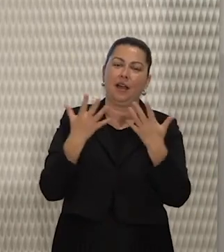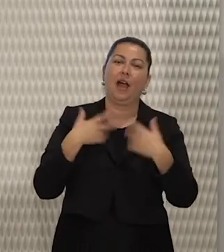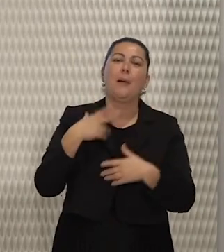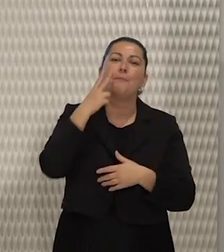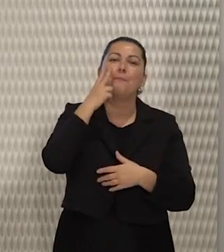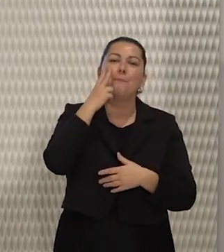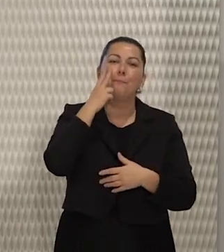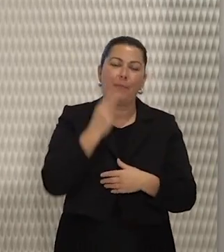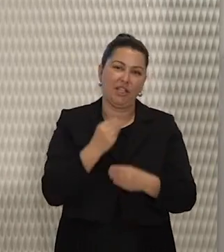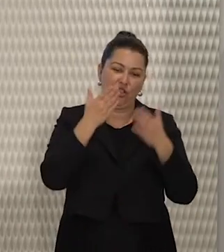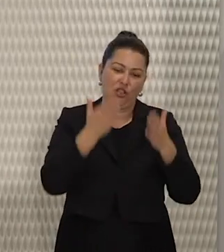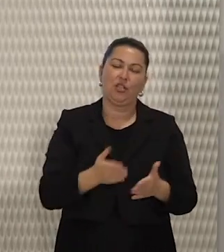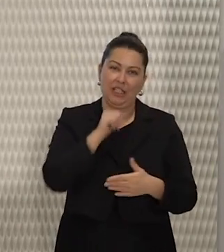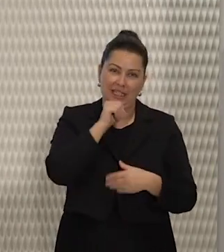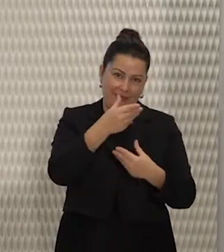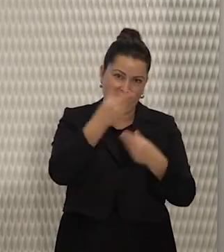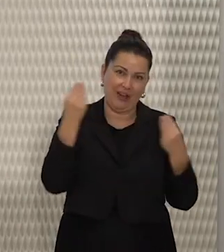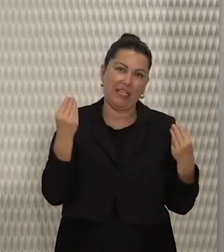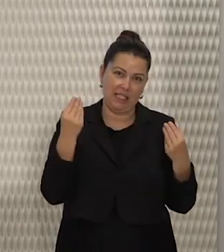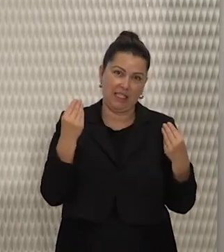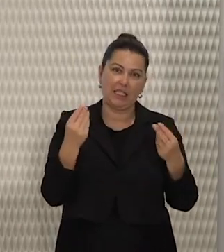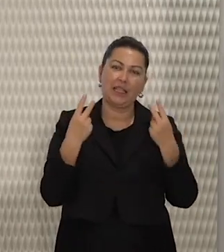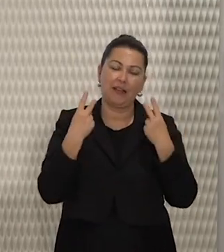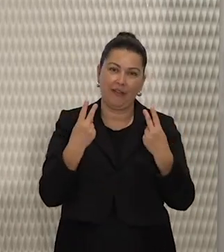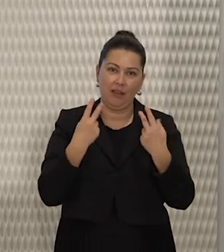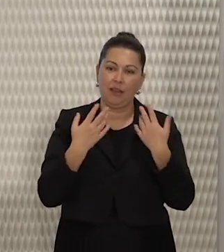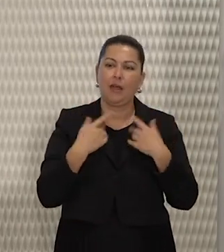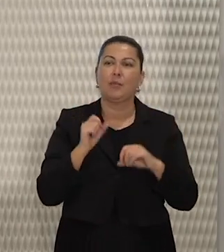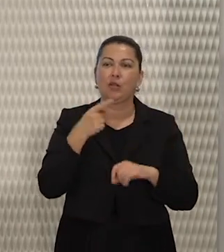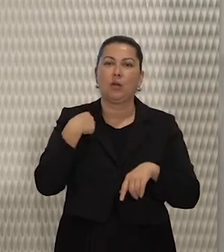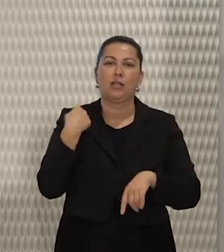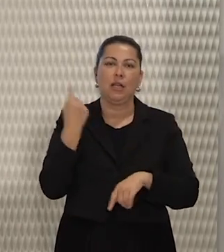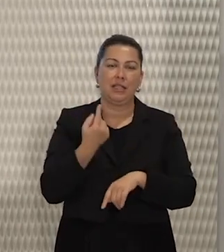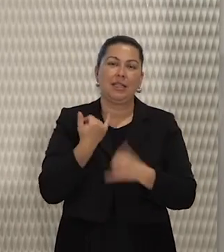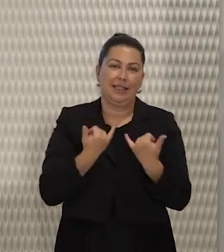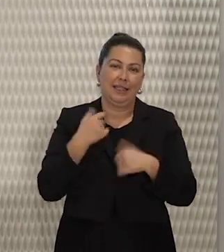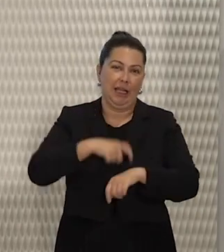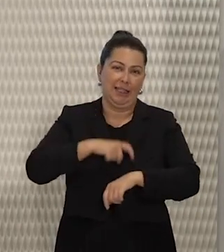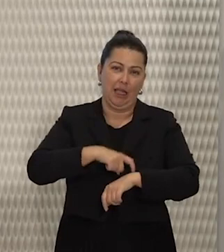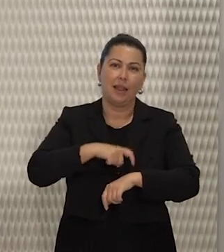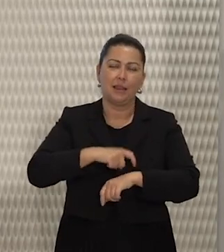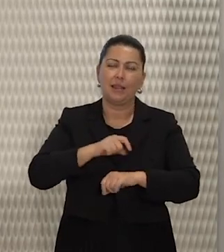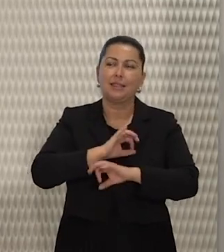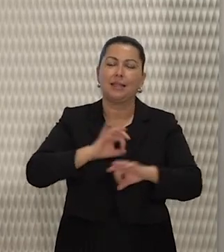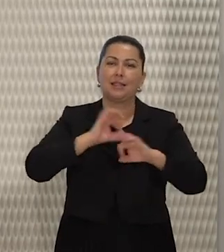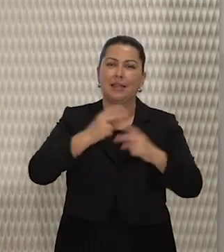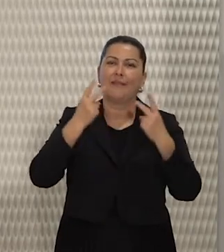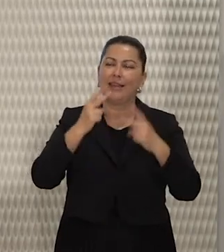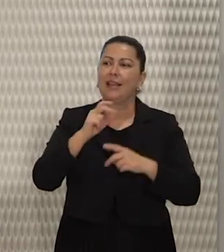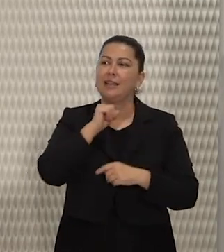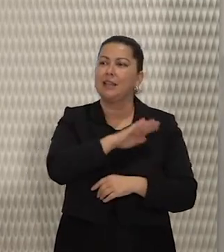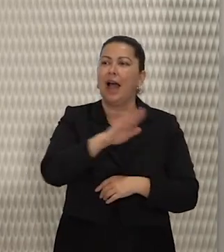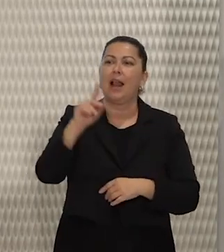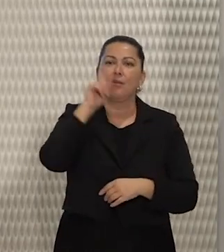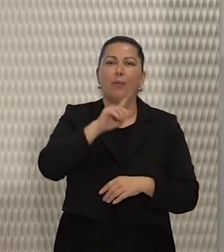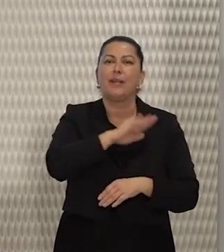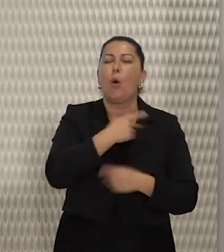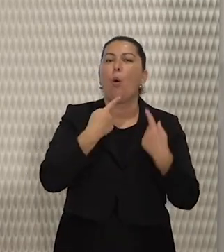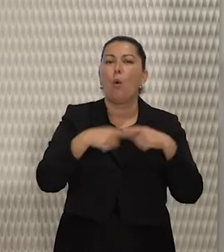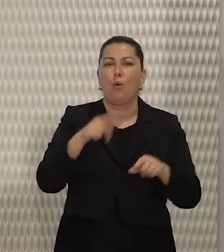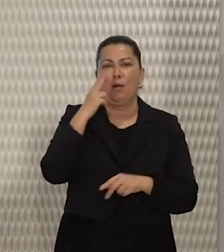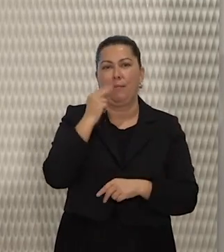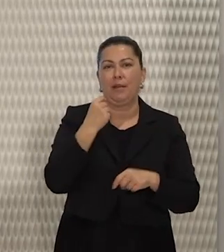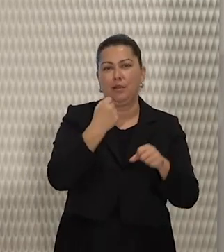nicht vergisst. Ich glaube, das ist in Zeiten wie diesen ganz, ganz wichtig, dass man nicht alles versucht, ohne Menschen zu machen,